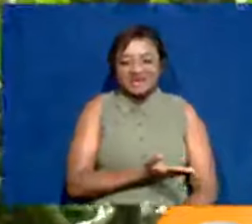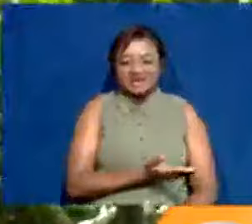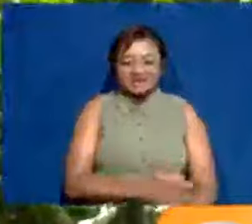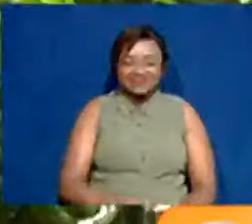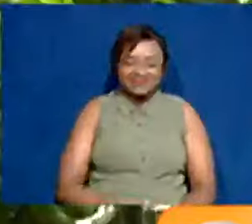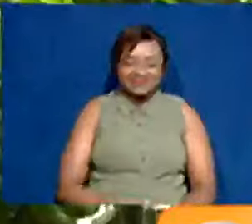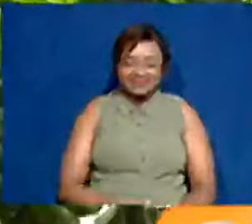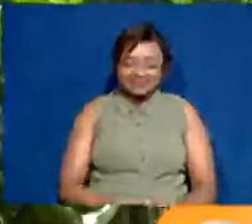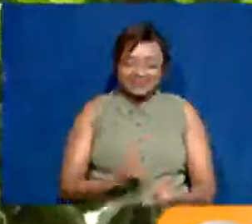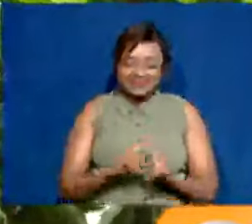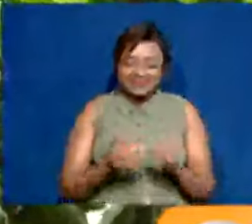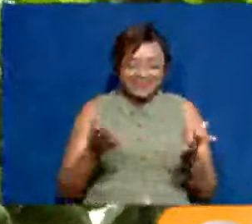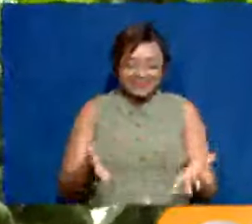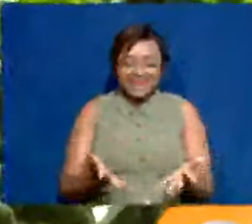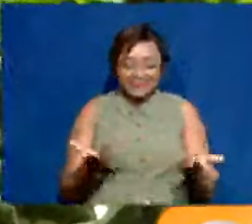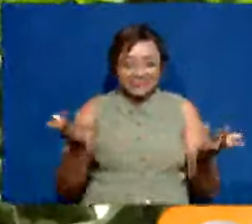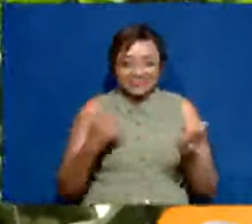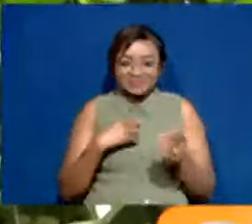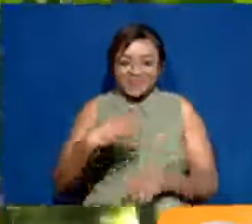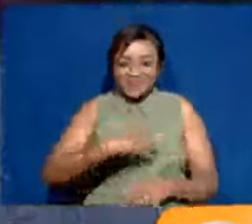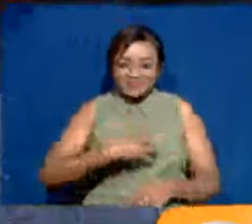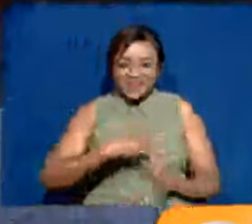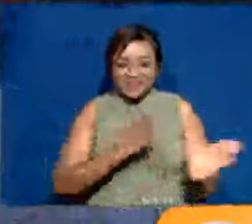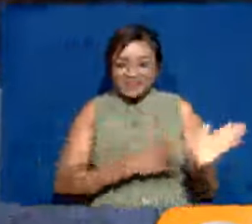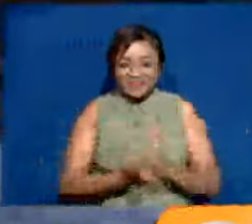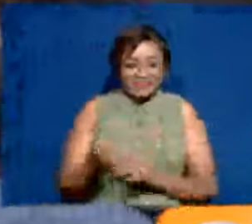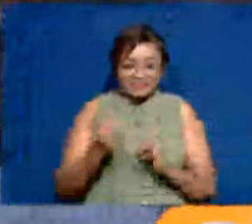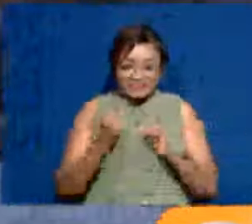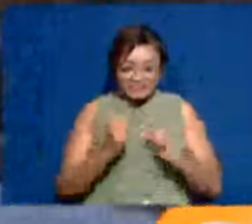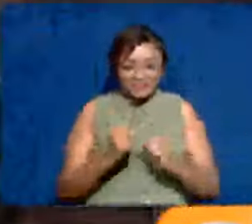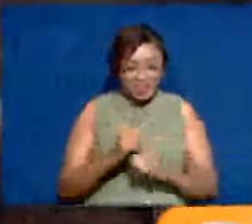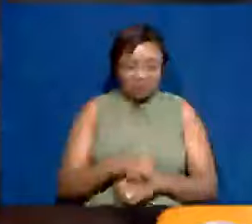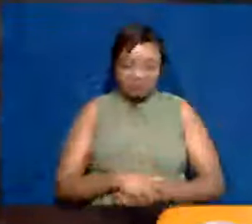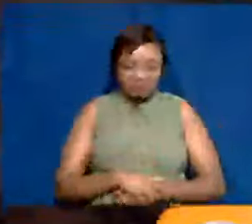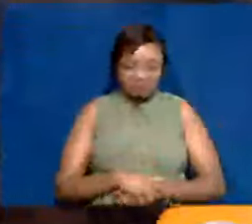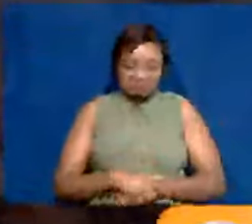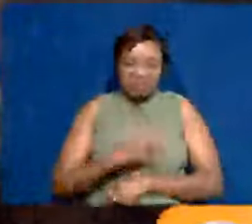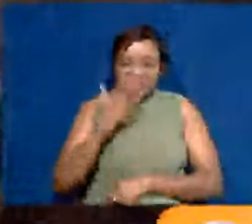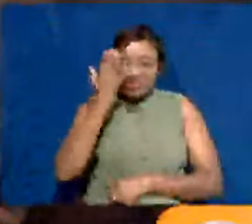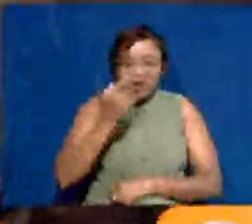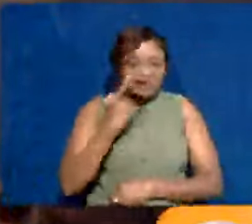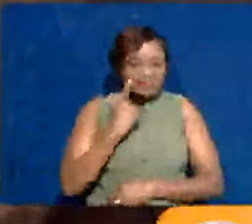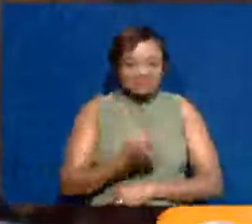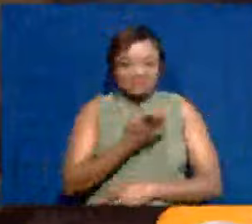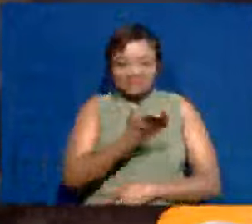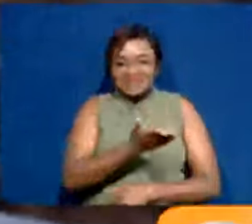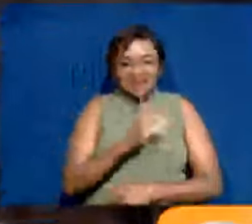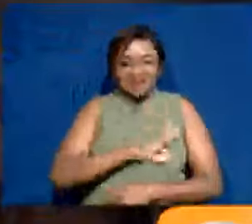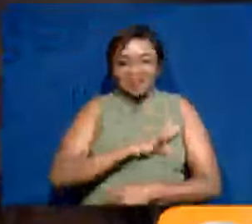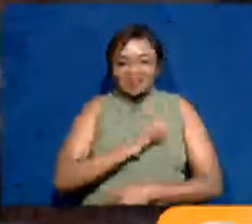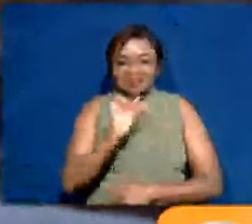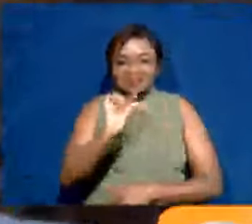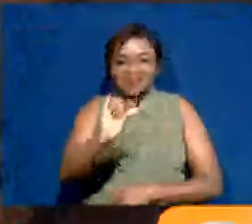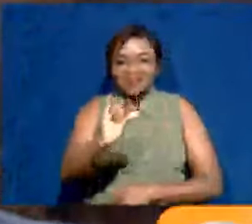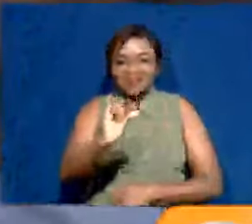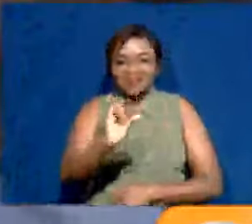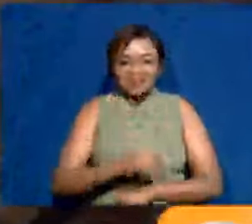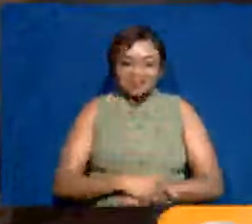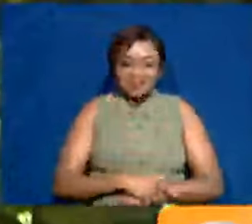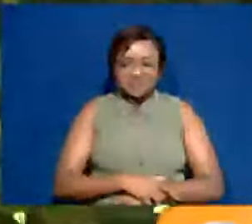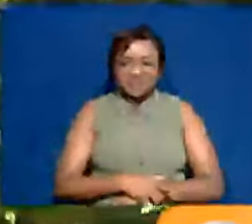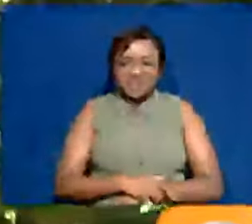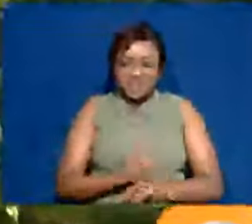however says that his retirement plan is no longer as solid as he hoped due to the price of the nuts he is farming. He and others say